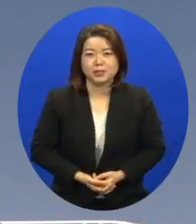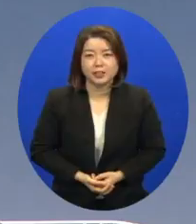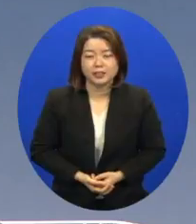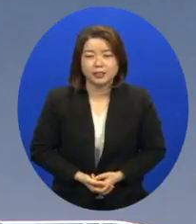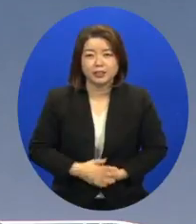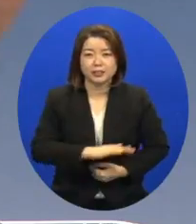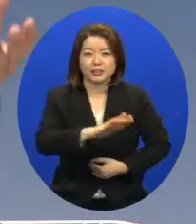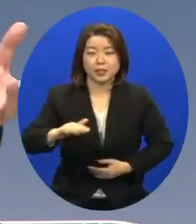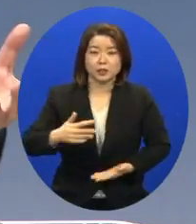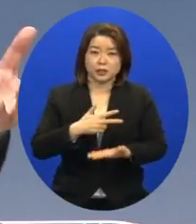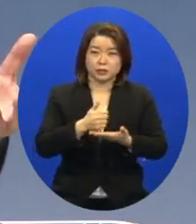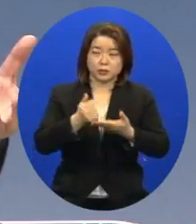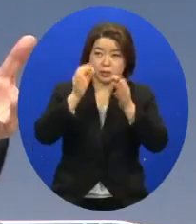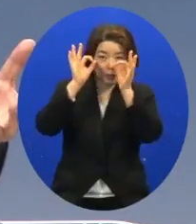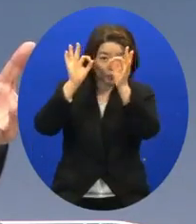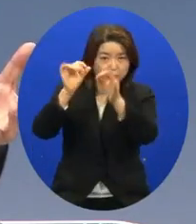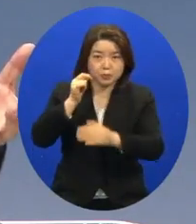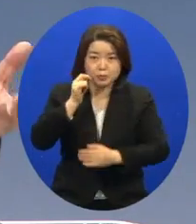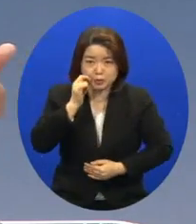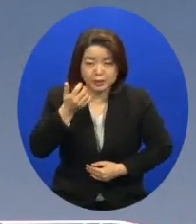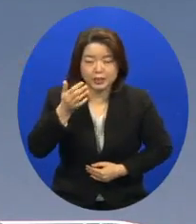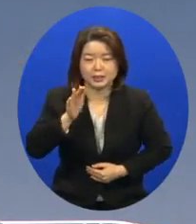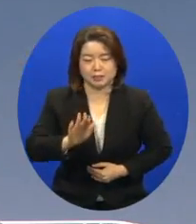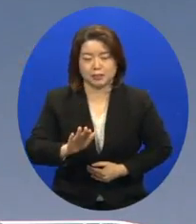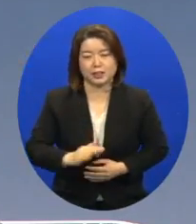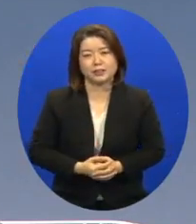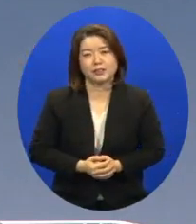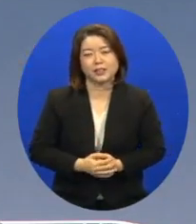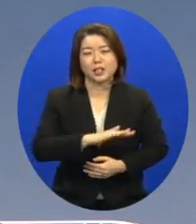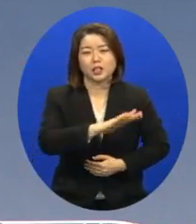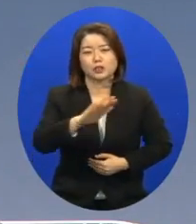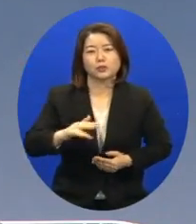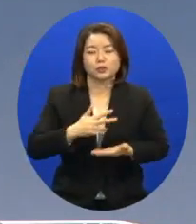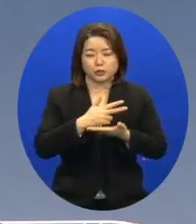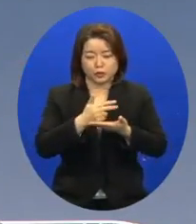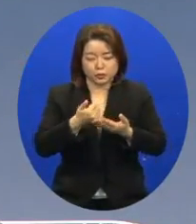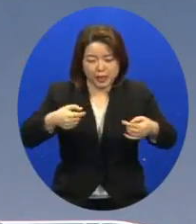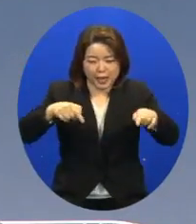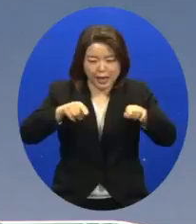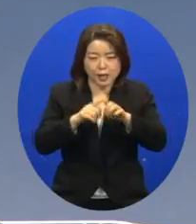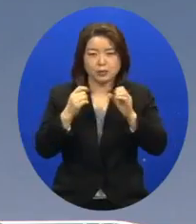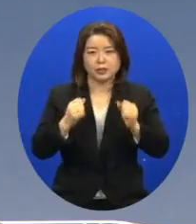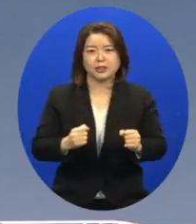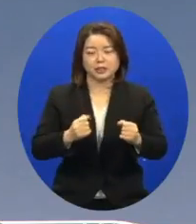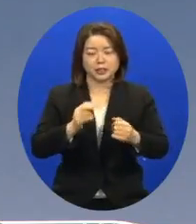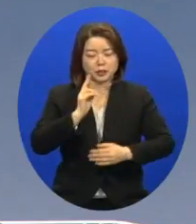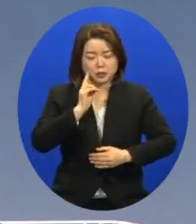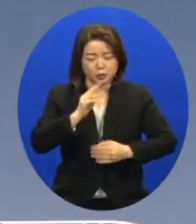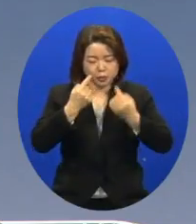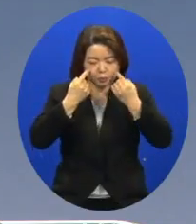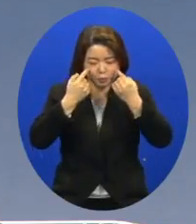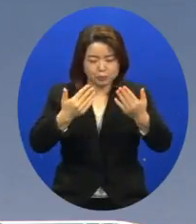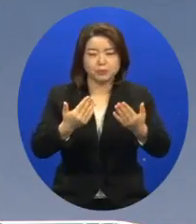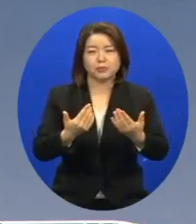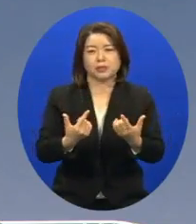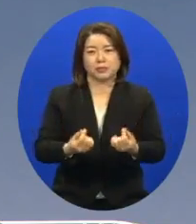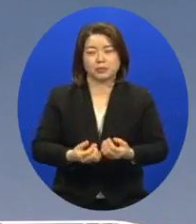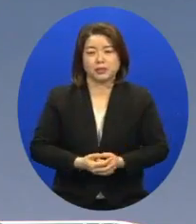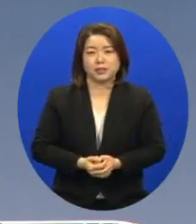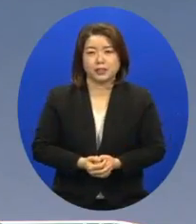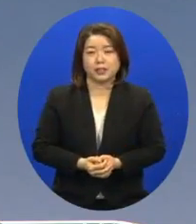주님을 보지는 못하지만 주님이 우리와 함께 계시다는 것은 너무나 분명합니다 우리 주님의